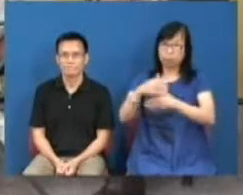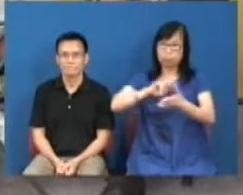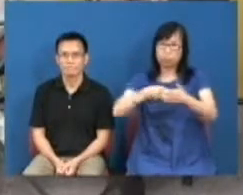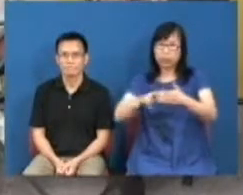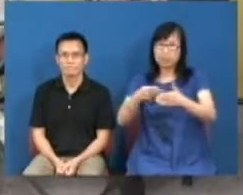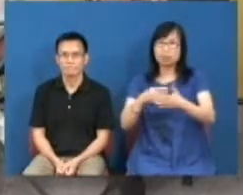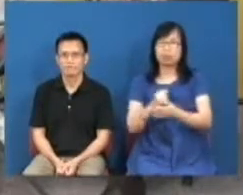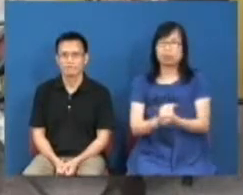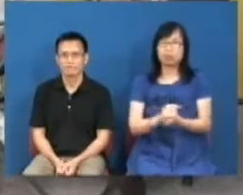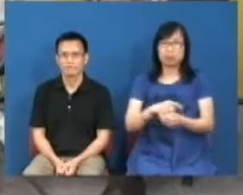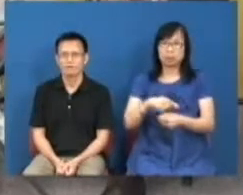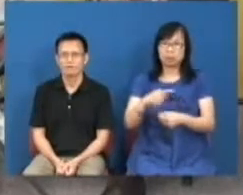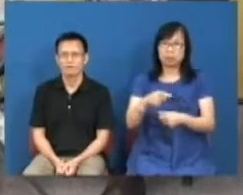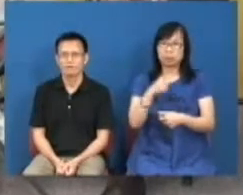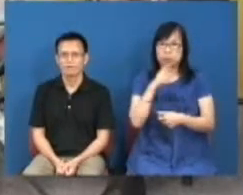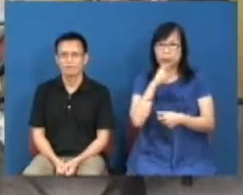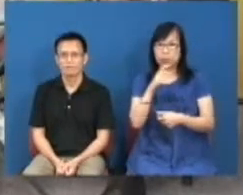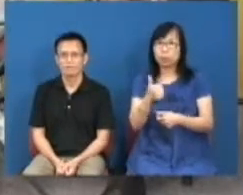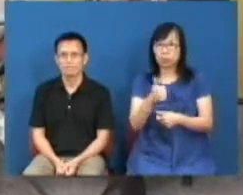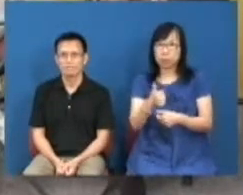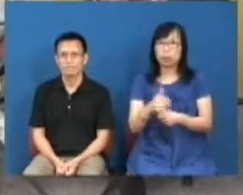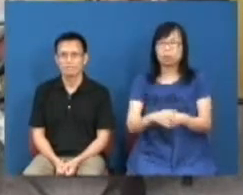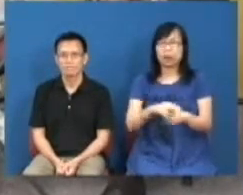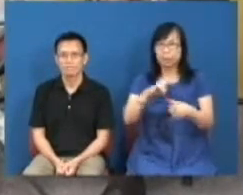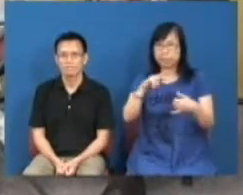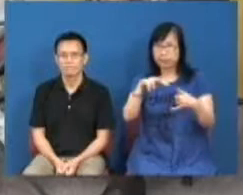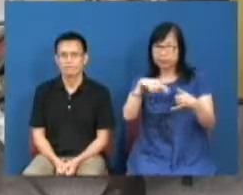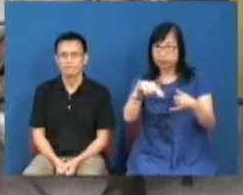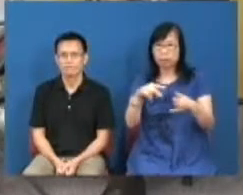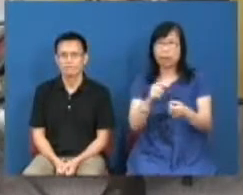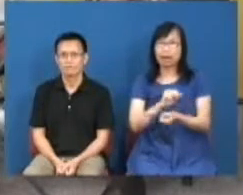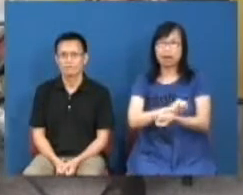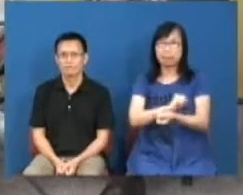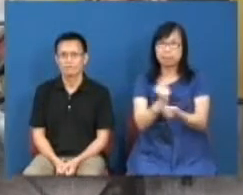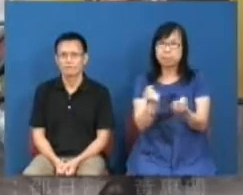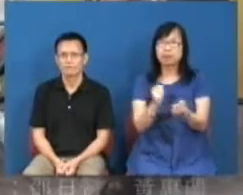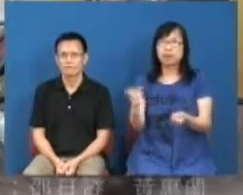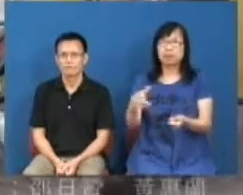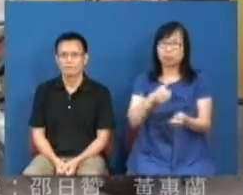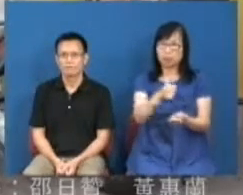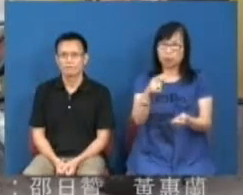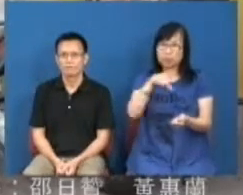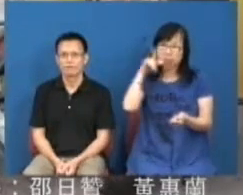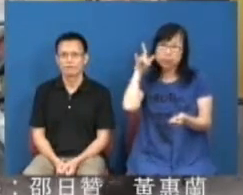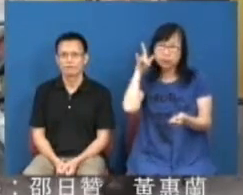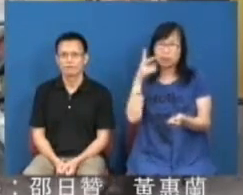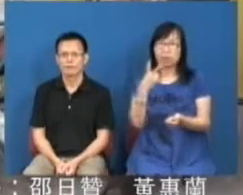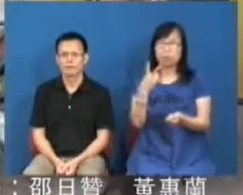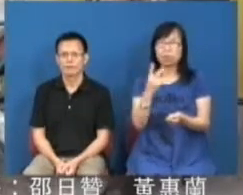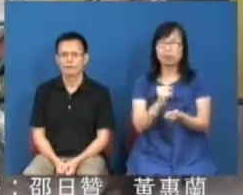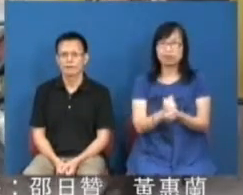中一個項目呢，也都很實用的是調解、我也都在這裡首先也都多謝龍耳社，我們兩